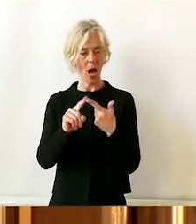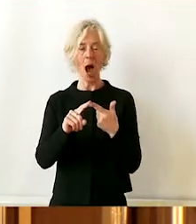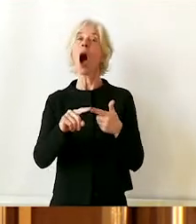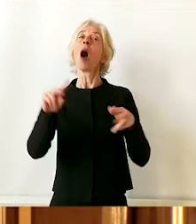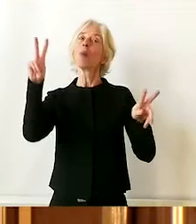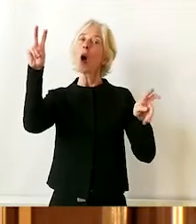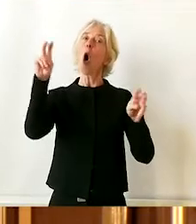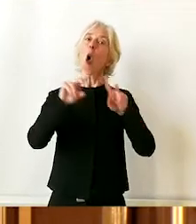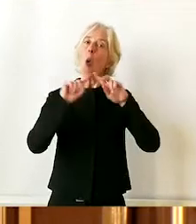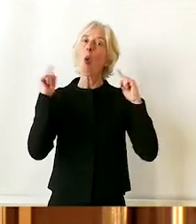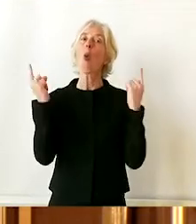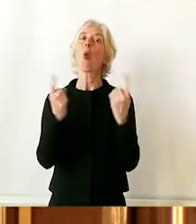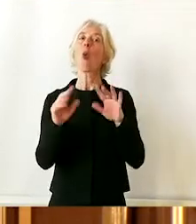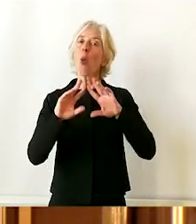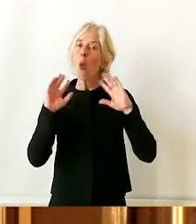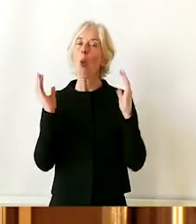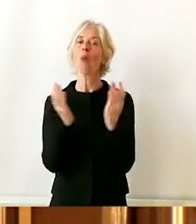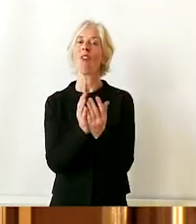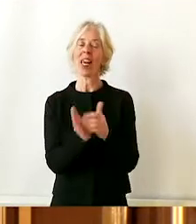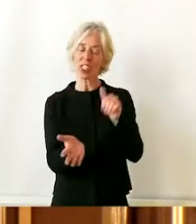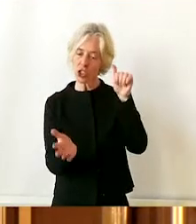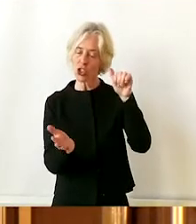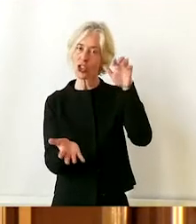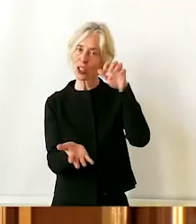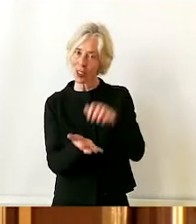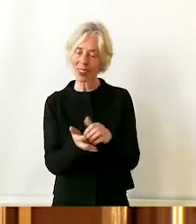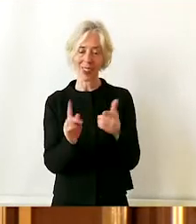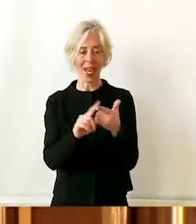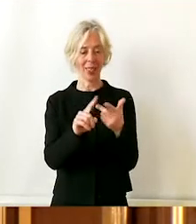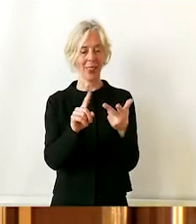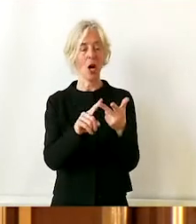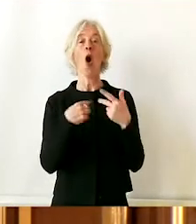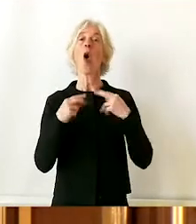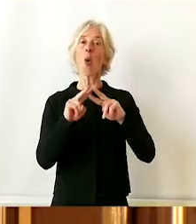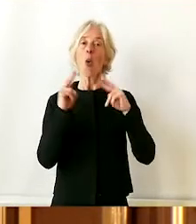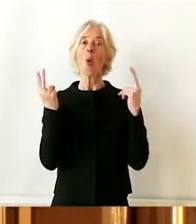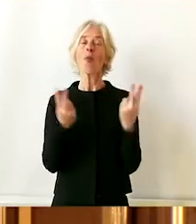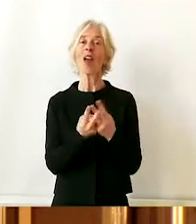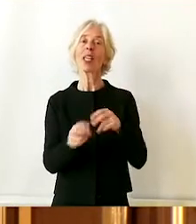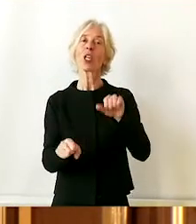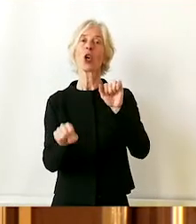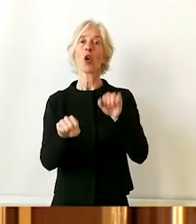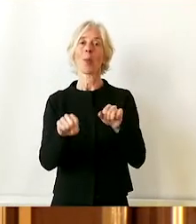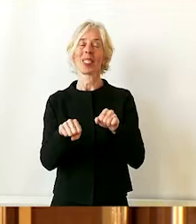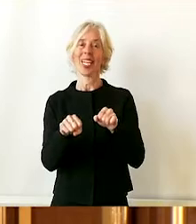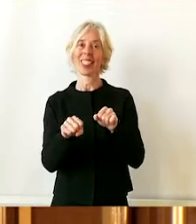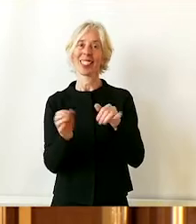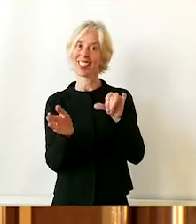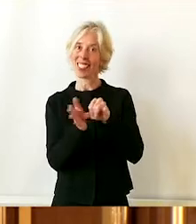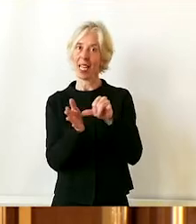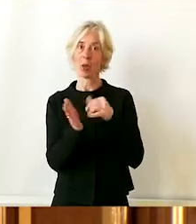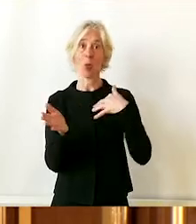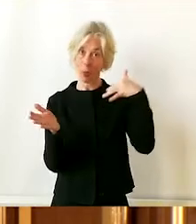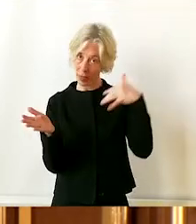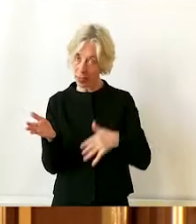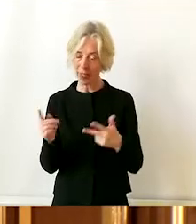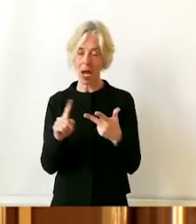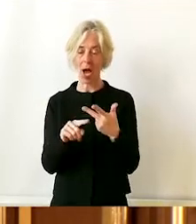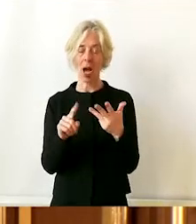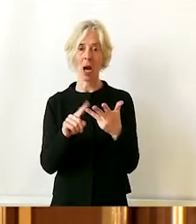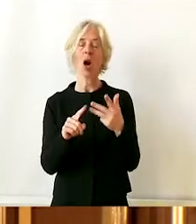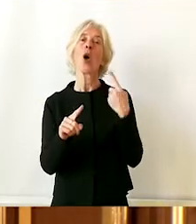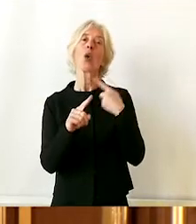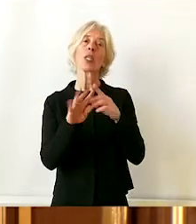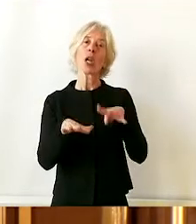des Bayerischen Umweltkompetenzzentrums. Wir haben bereits 1998 Klimaziele definiert. Und wir haben uns auch